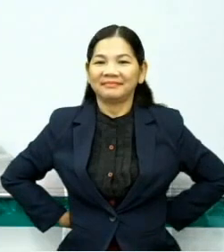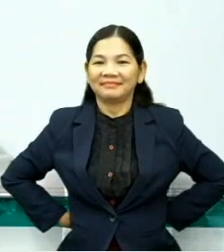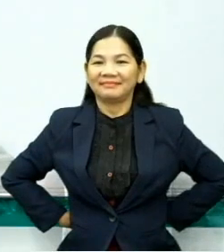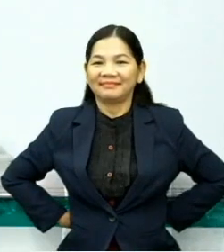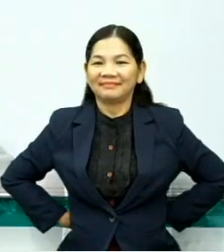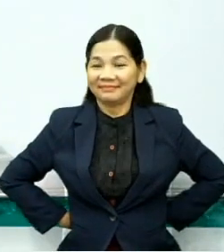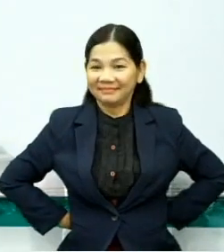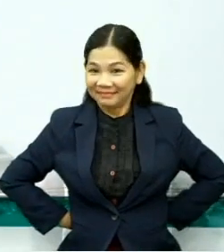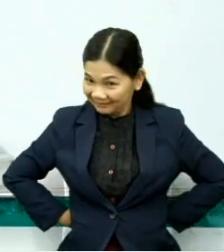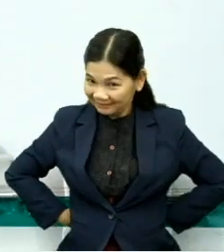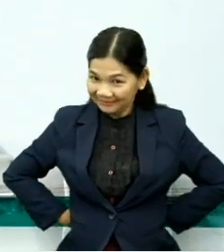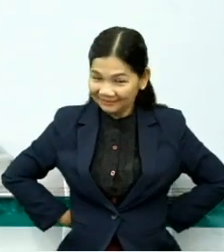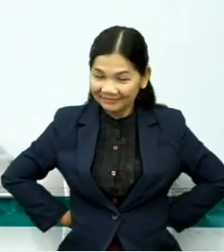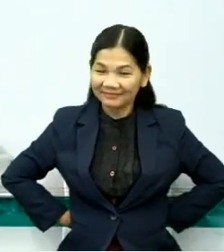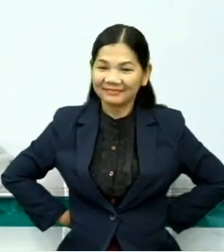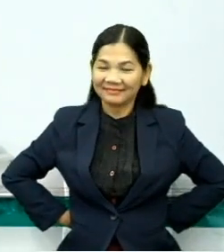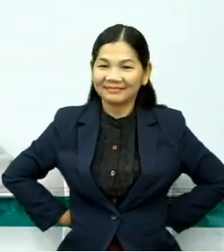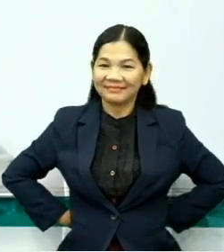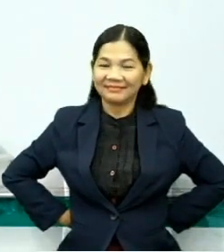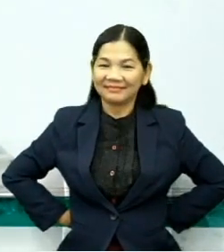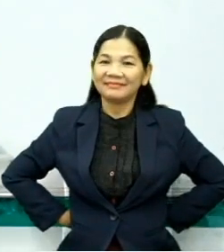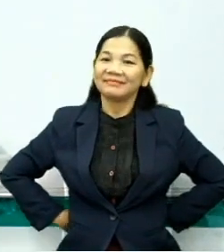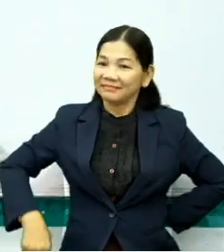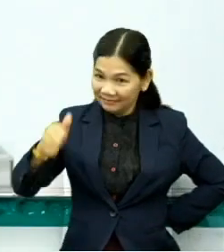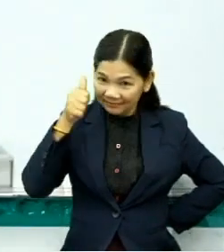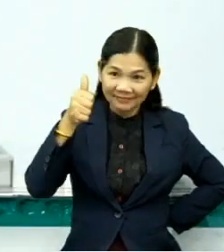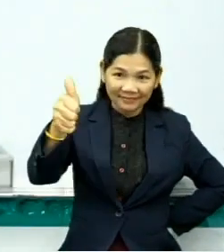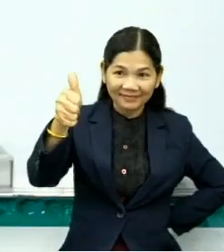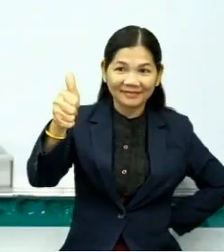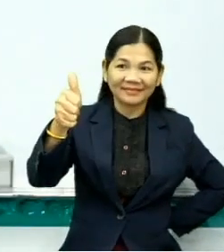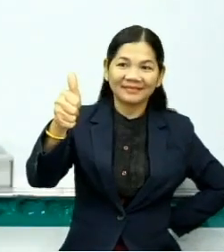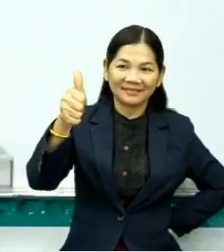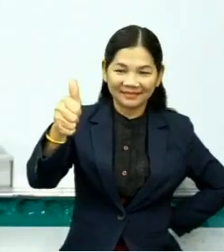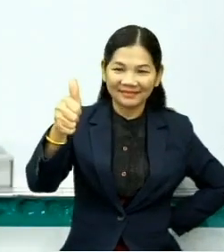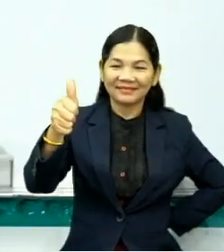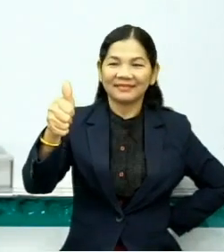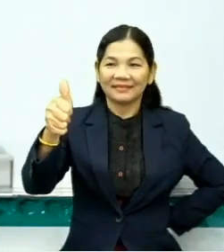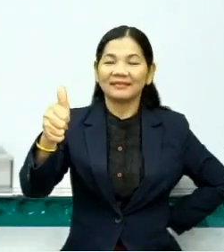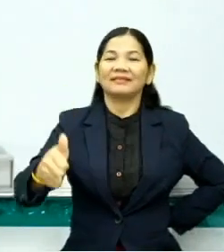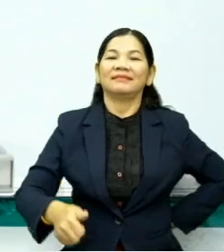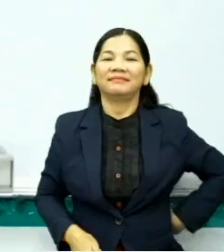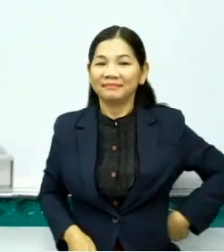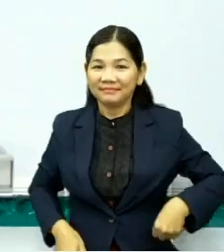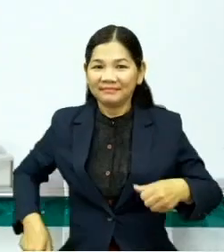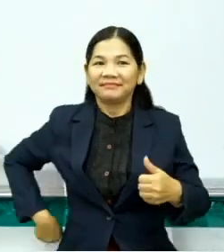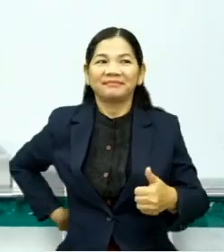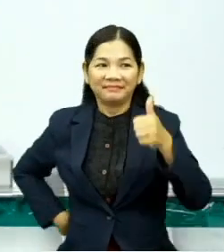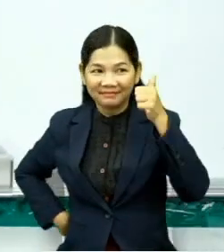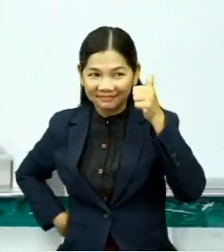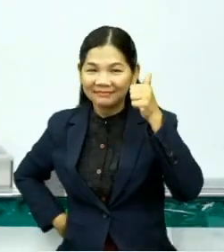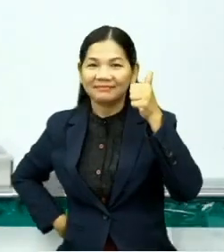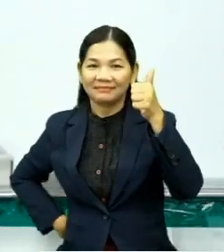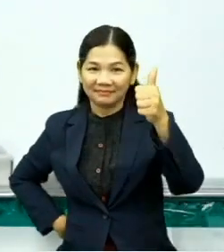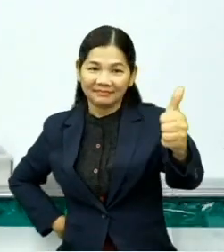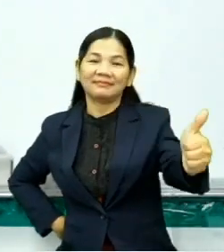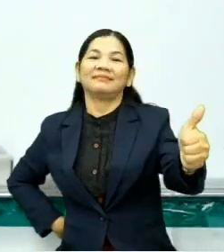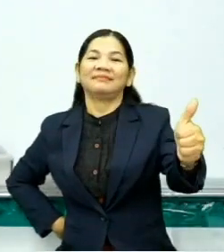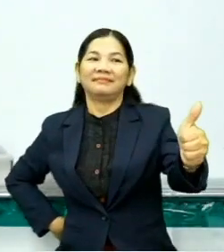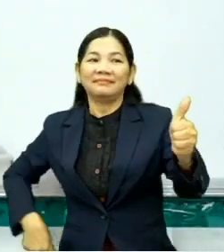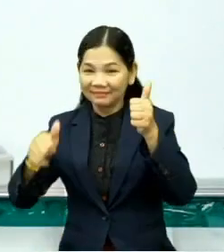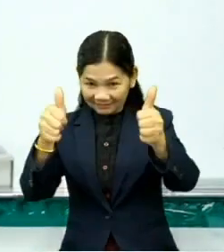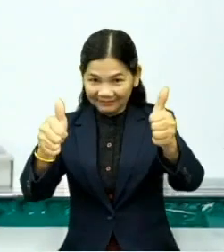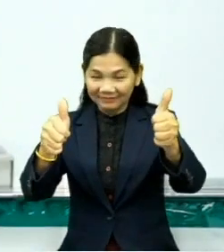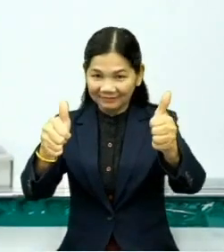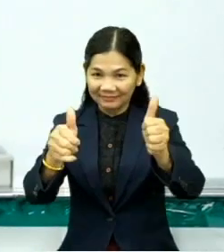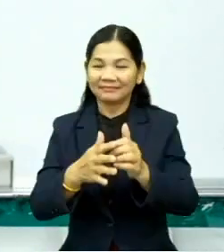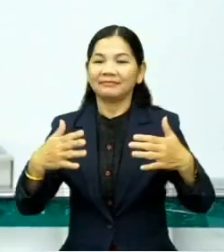ai na Mì đây nơi ai na Nơi ai nâng Nơi ai